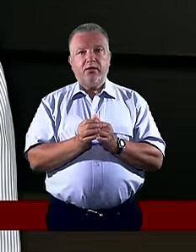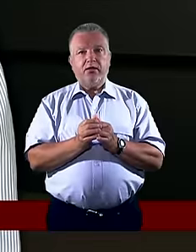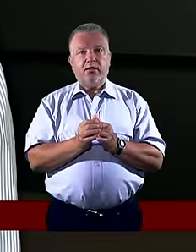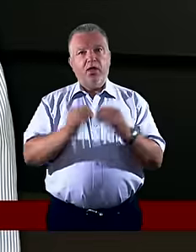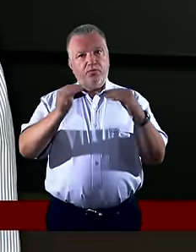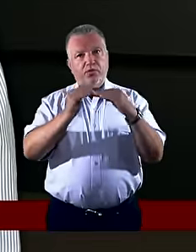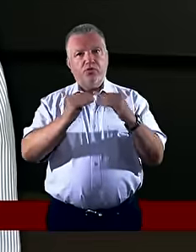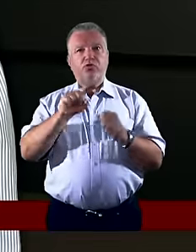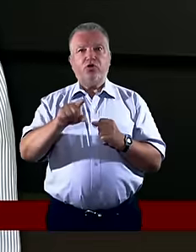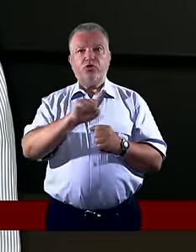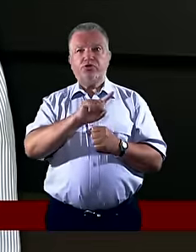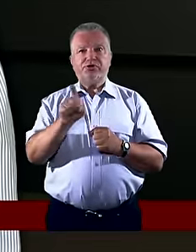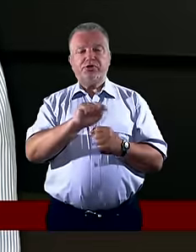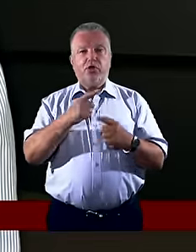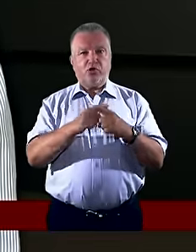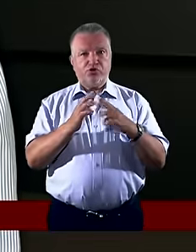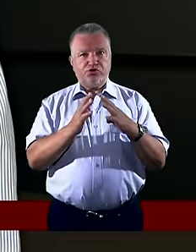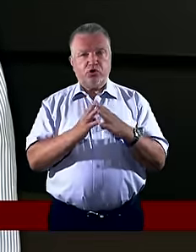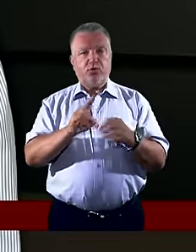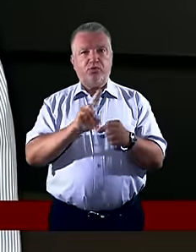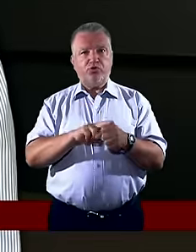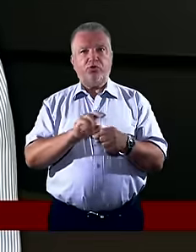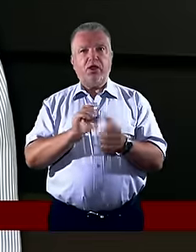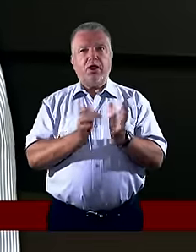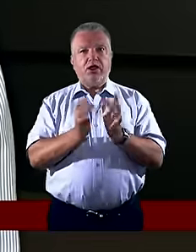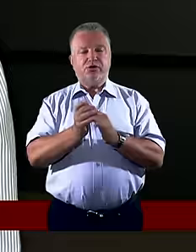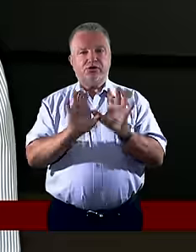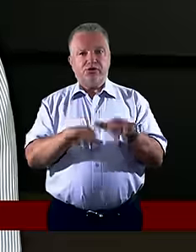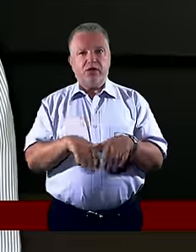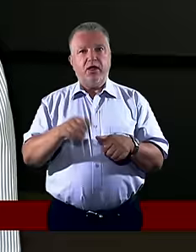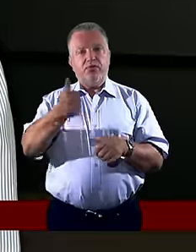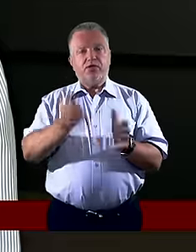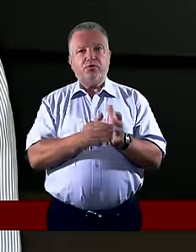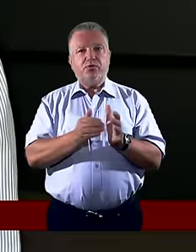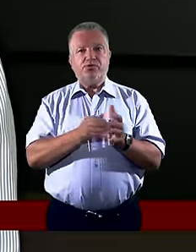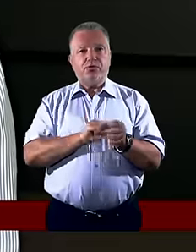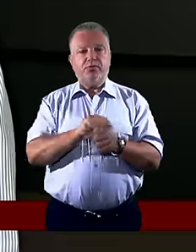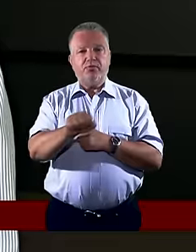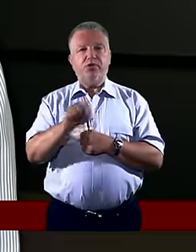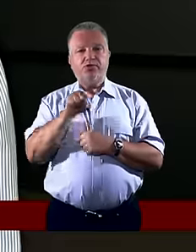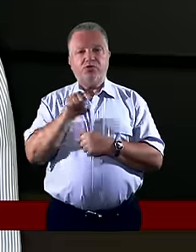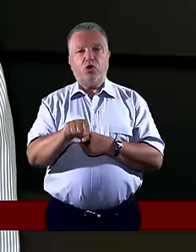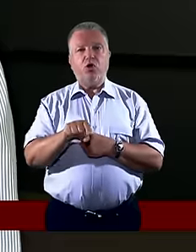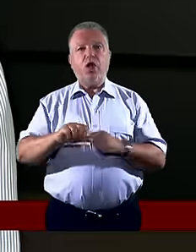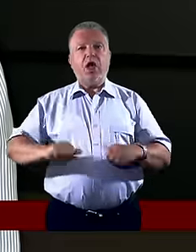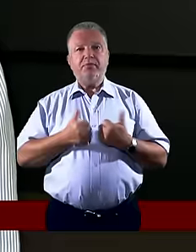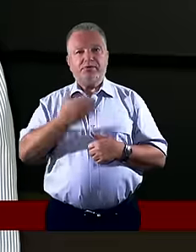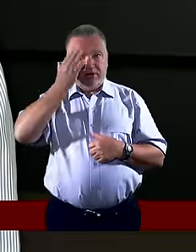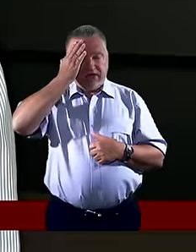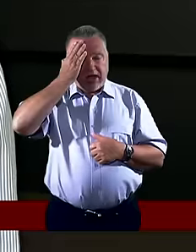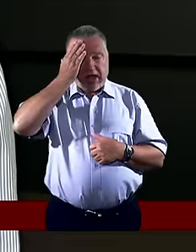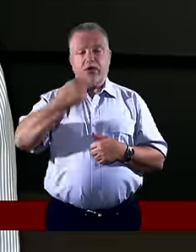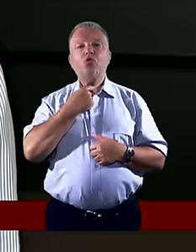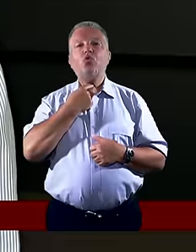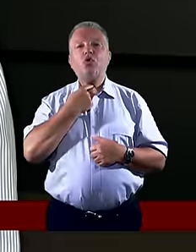Jezus zostawił, więc pierwszą potrzebą każdego, kto ten Kościół tworzy, jest to, żebyśmy my sami znali głos Pana